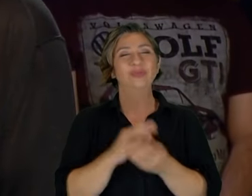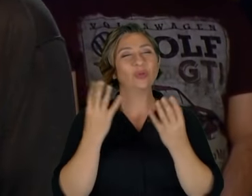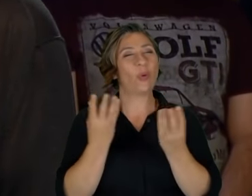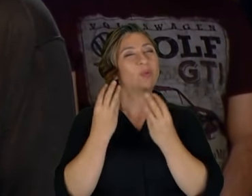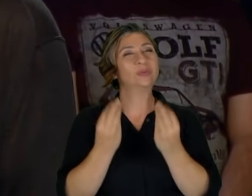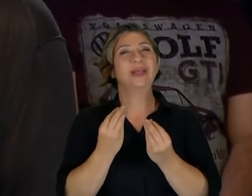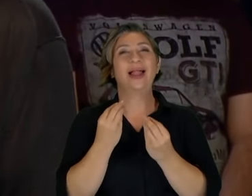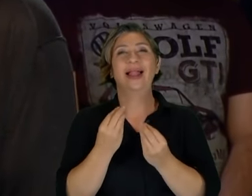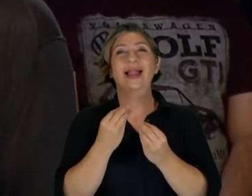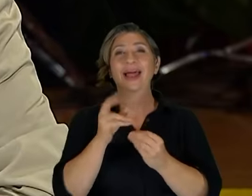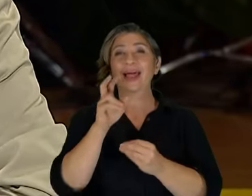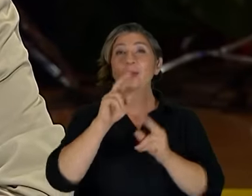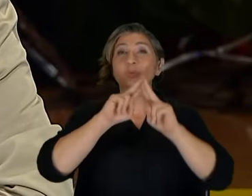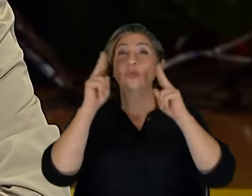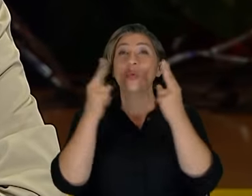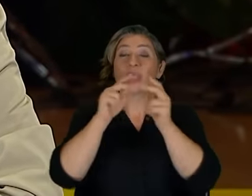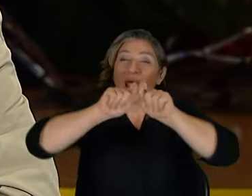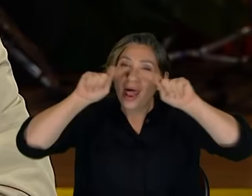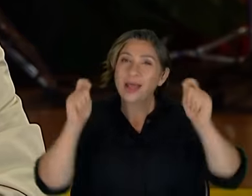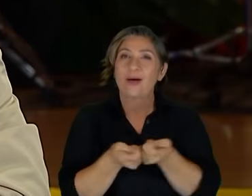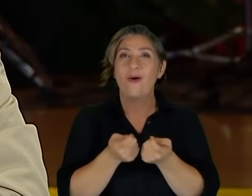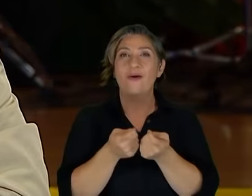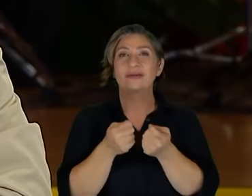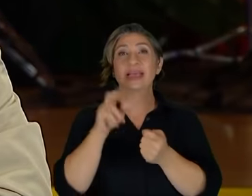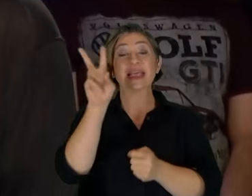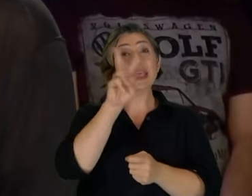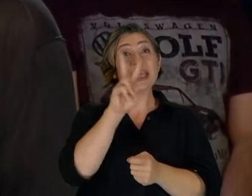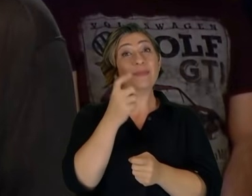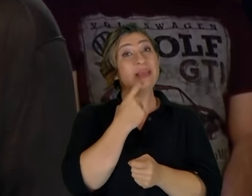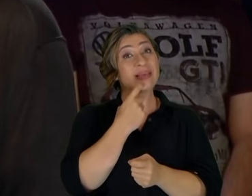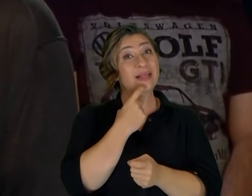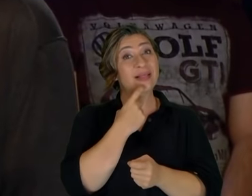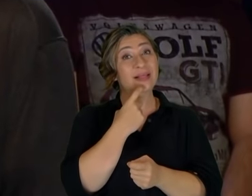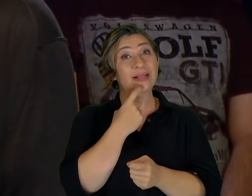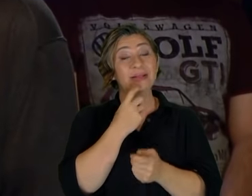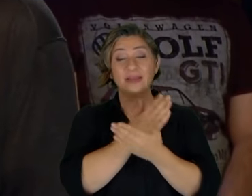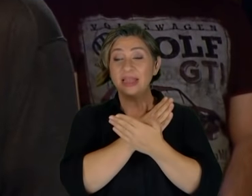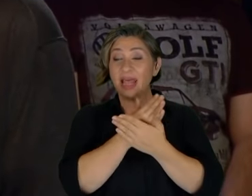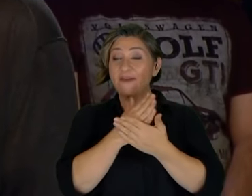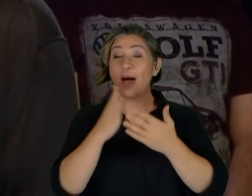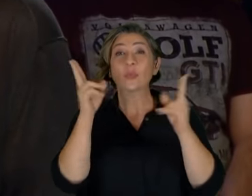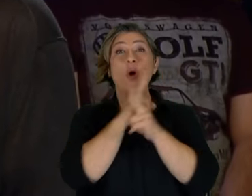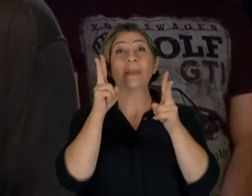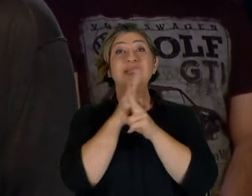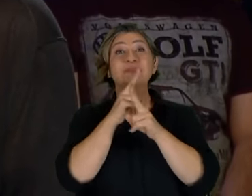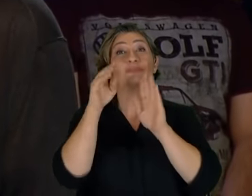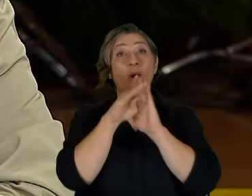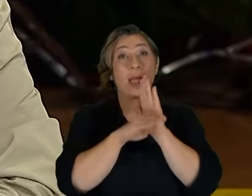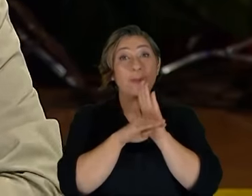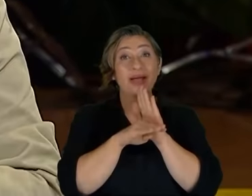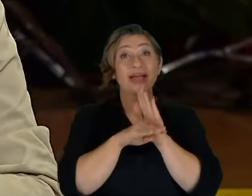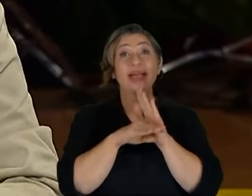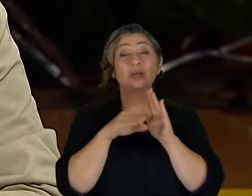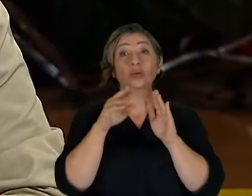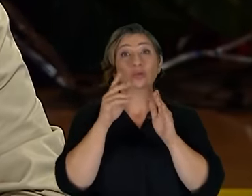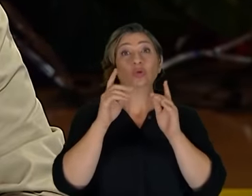acayip. Yani bütün dünyada rekordur. Evet. Yani 20 sene süren bir komedi programı ve